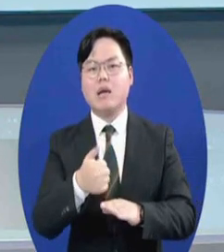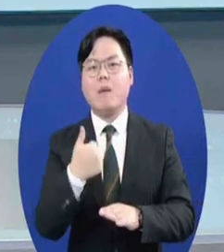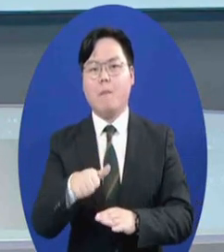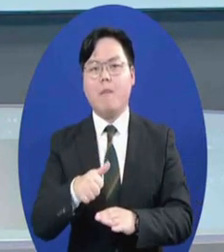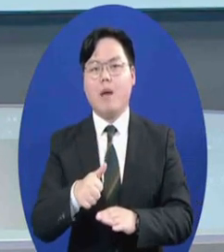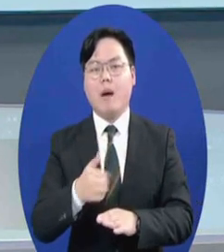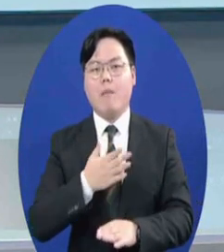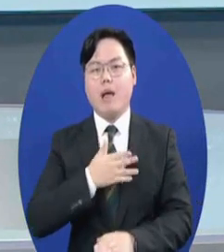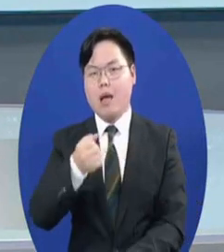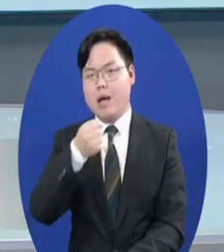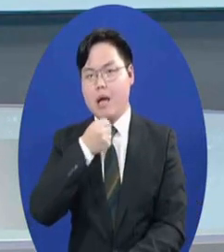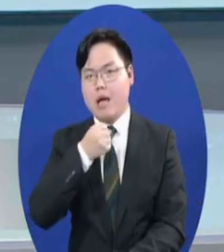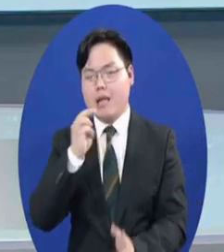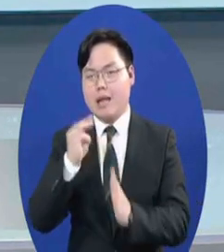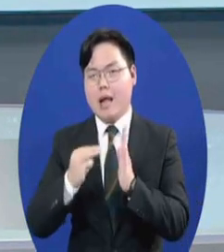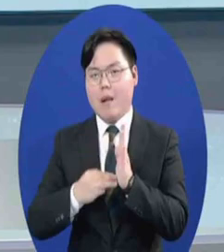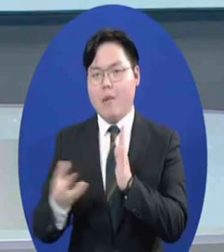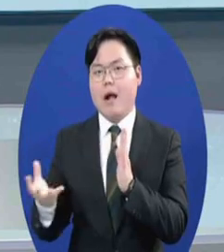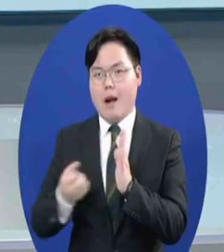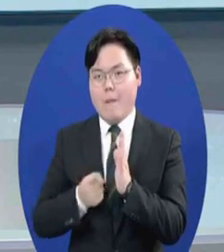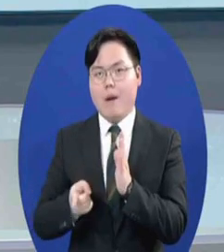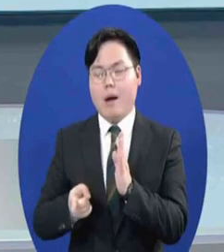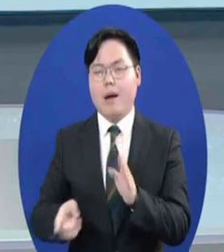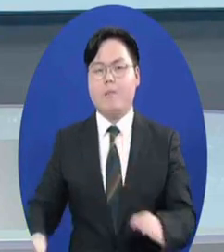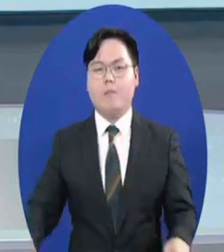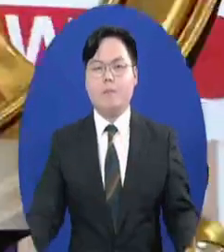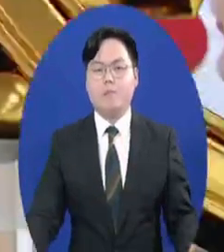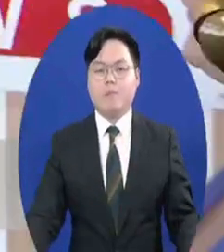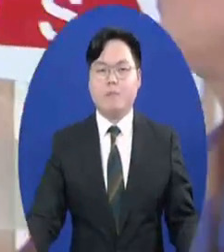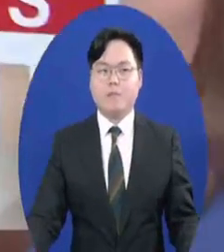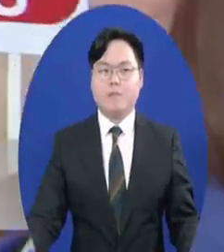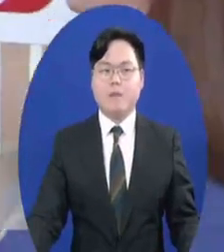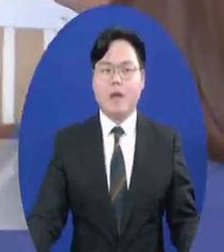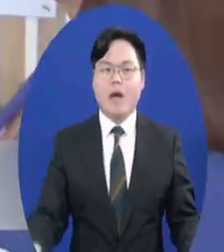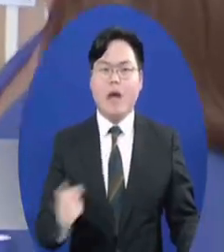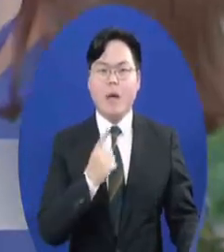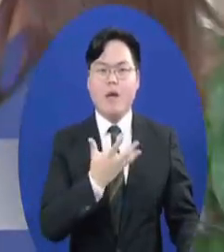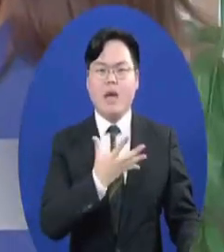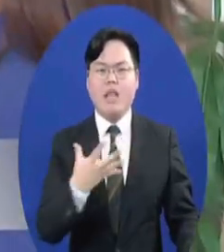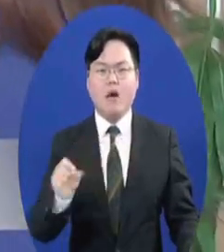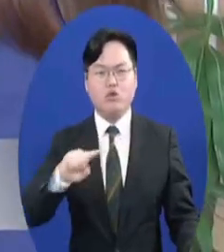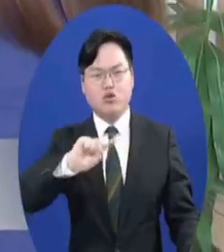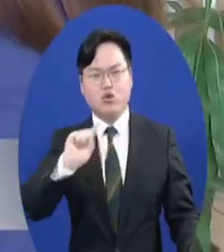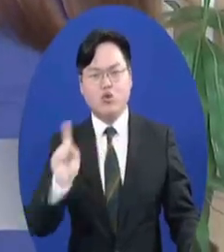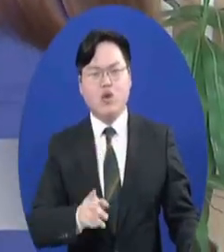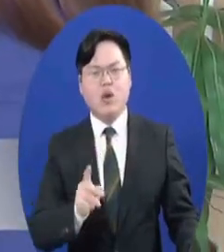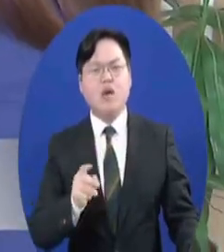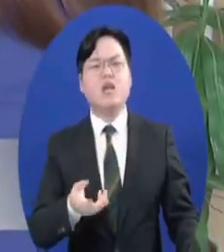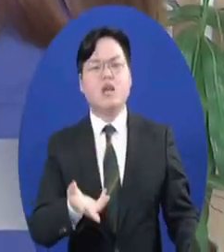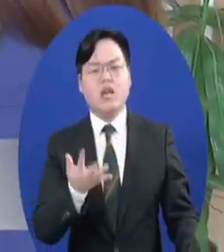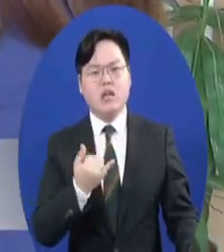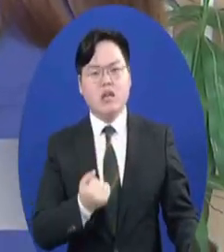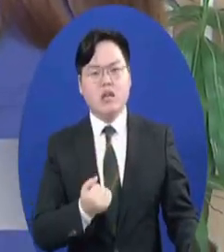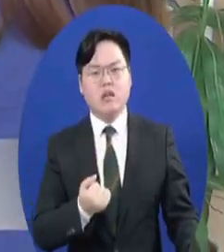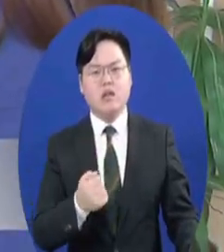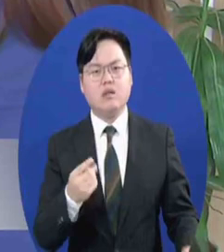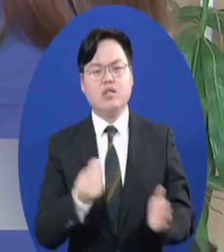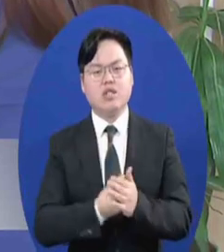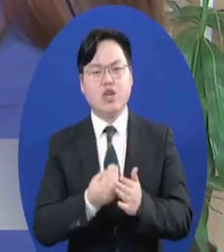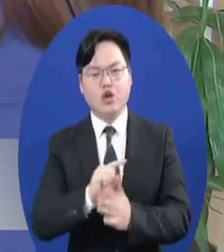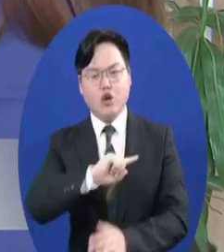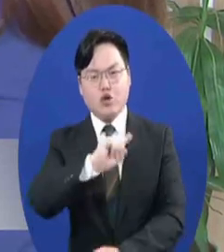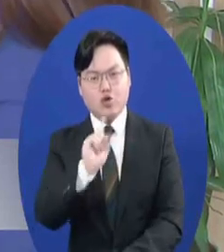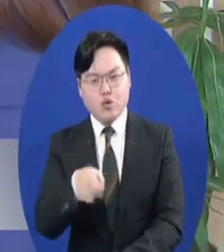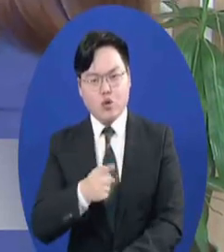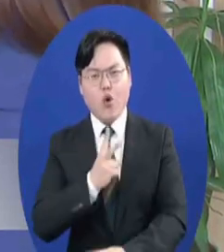Хуйгаас манайдгүйч Эрдэнэ Чимэг дараах тодорхойлолыг авсан байна. 1500 зөвшөөрлийг хэдий багцаанд болгох уу? А энэ ийм зөвшөөрөл олгоно гэдгийг